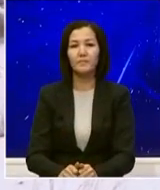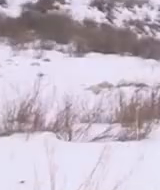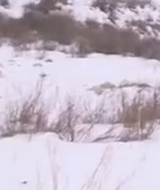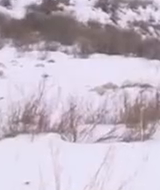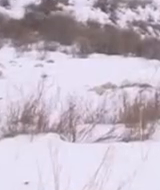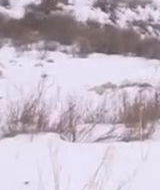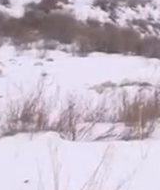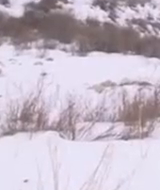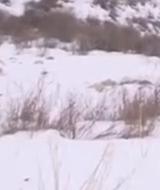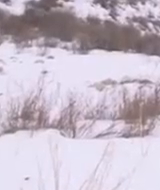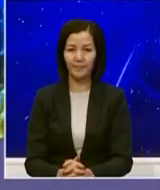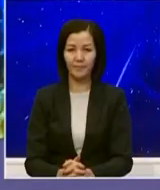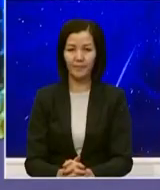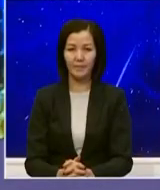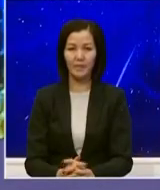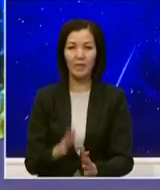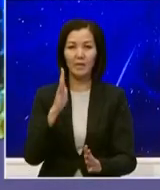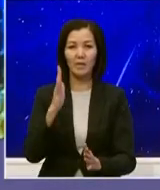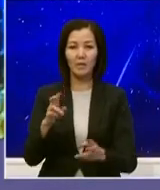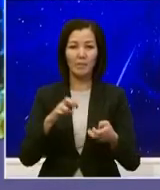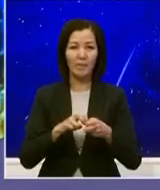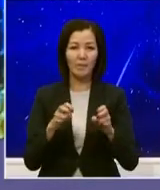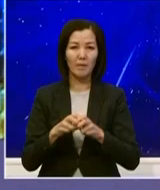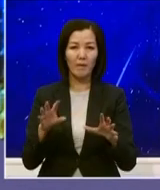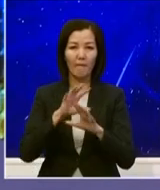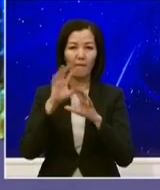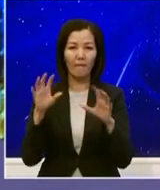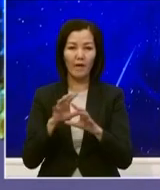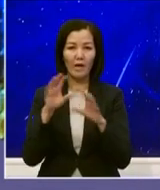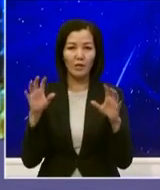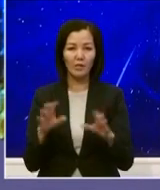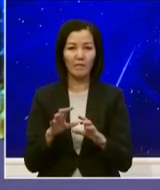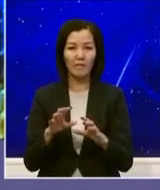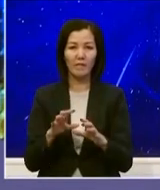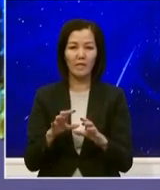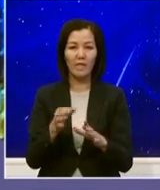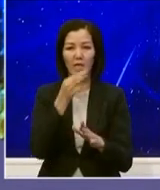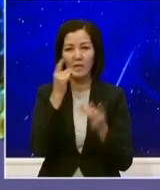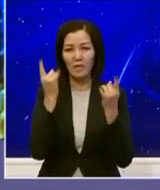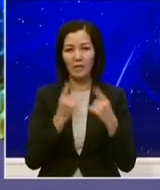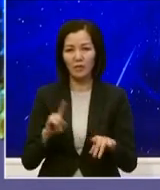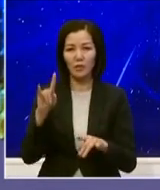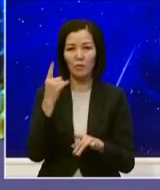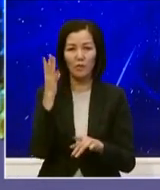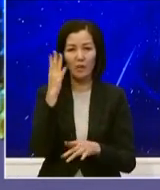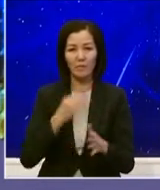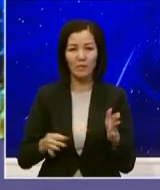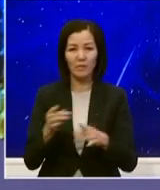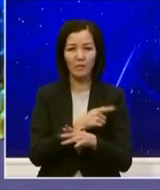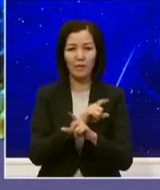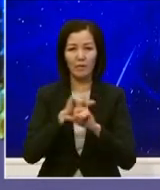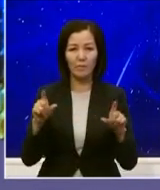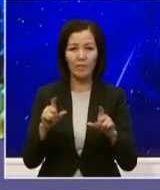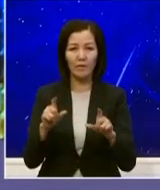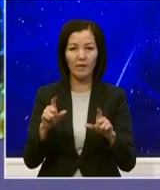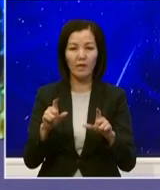Муханов, телеканал ЖТСУ. Отныне проблема выхаживания недоношенных детей в Алматинской многопрофильной клинической больнице решена